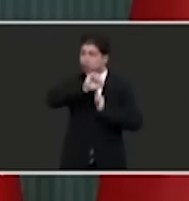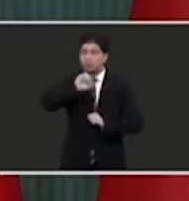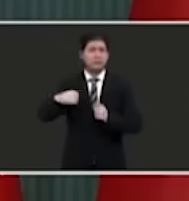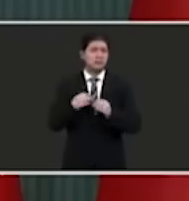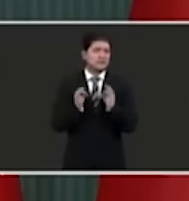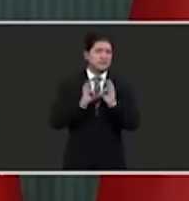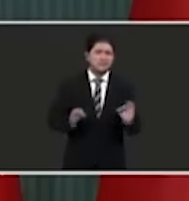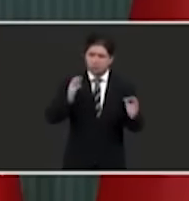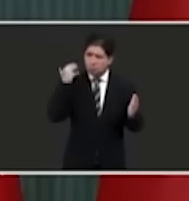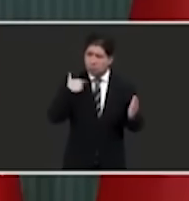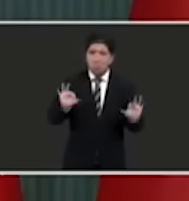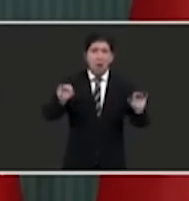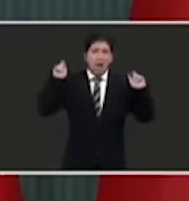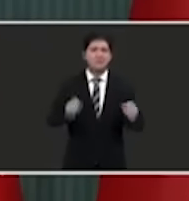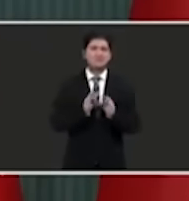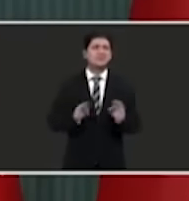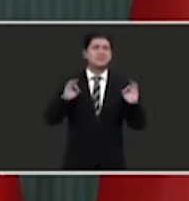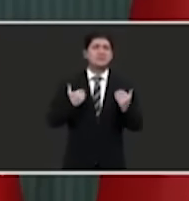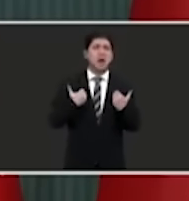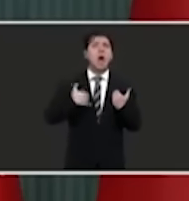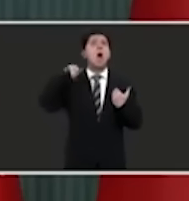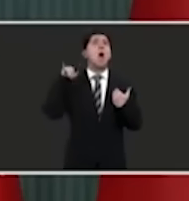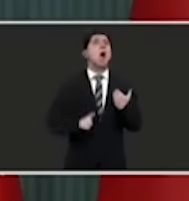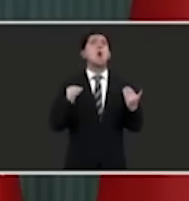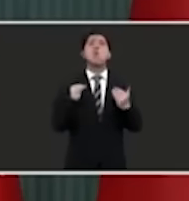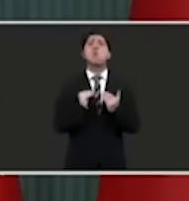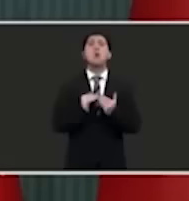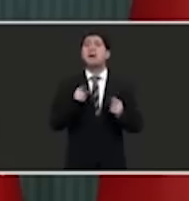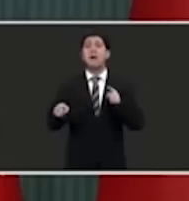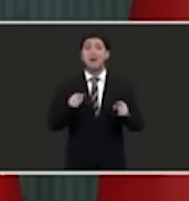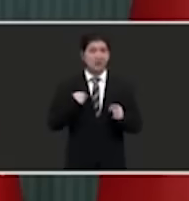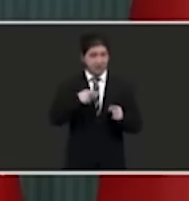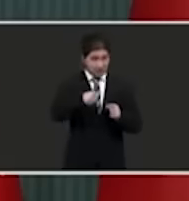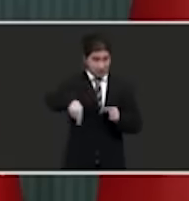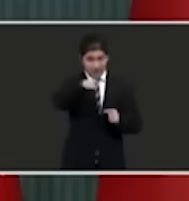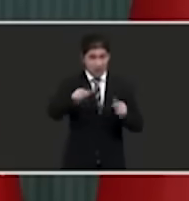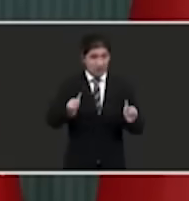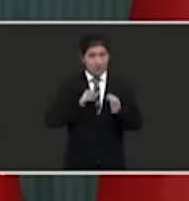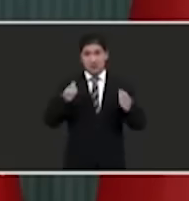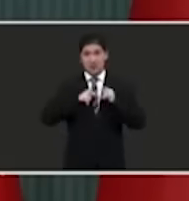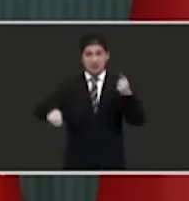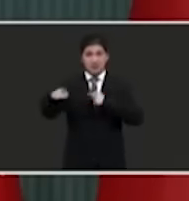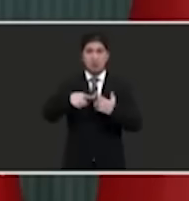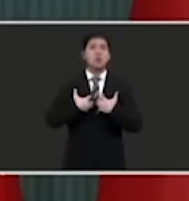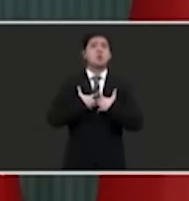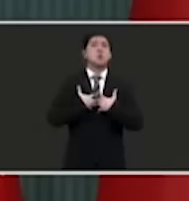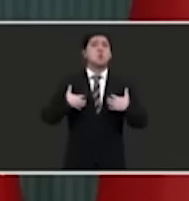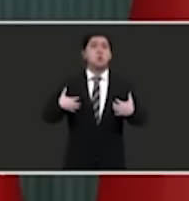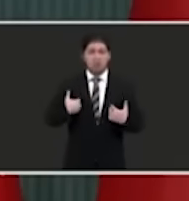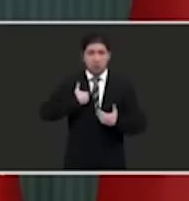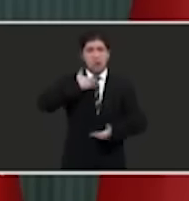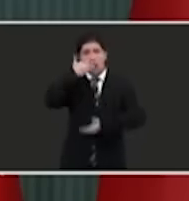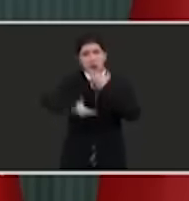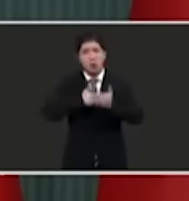göremezsiniz. Hak bildiklerimizi birilerini rahatsız etse de cesaretle